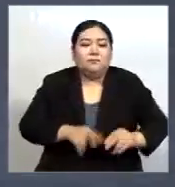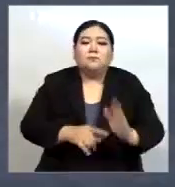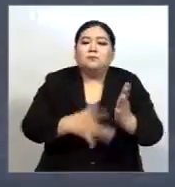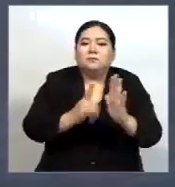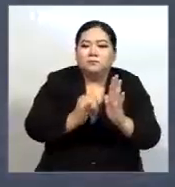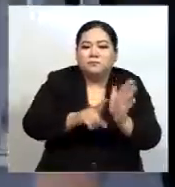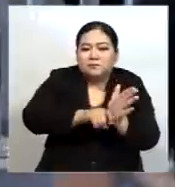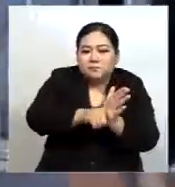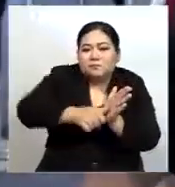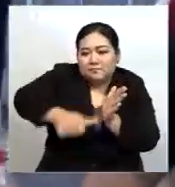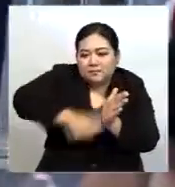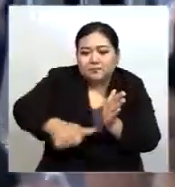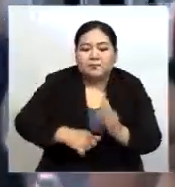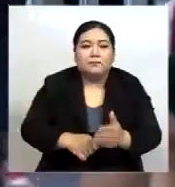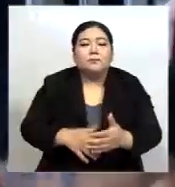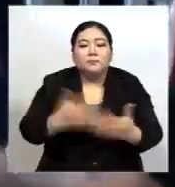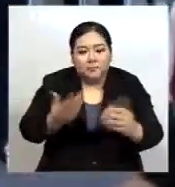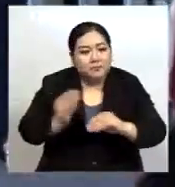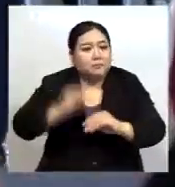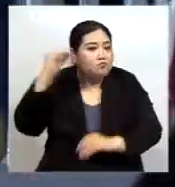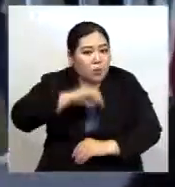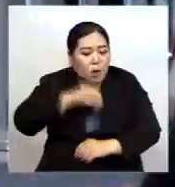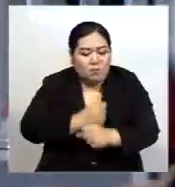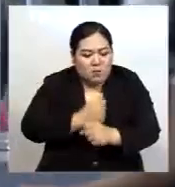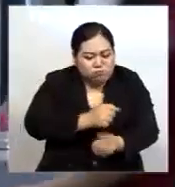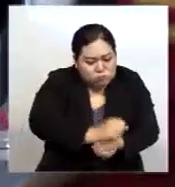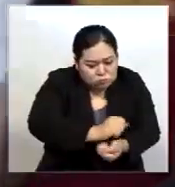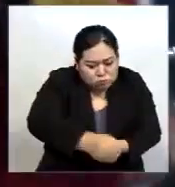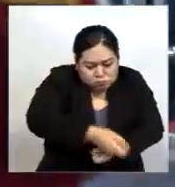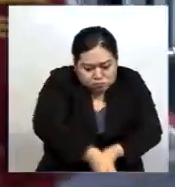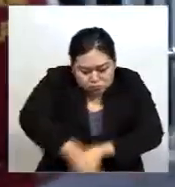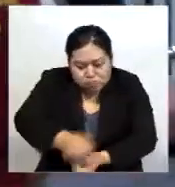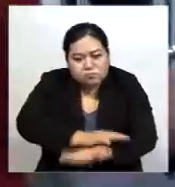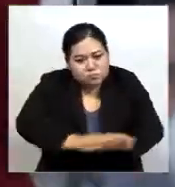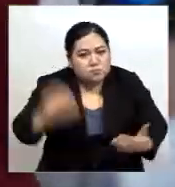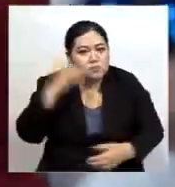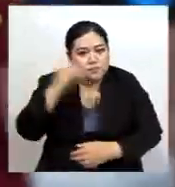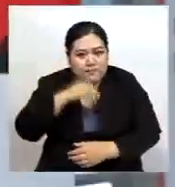ำยาฆ่าเชื้อโรคแล้วก็ต้องเพิ่มความถี่ในการทำความสะอาดให้มากยิ่งขึ้นด้วยครับ